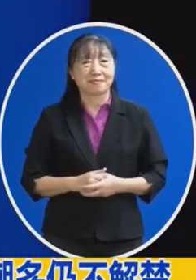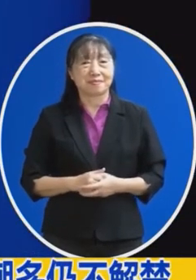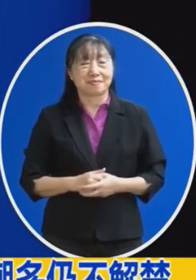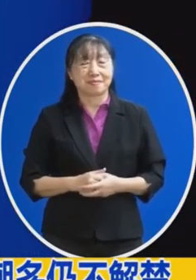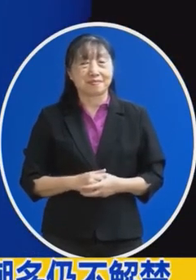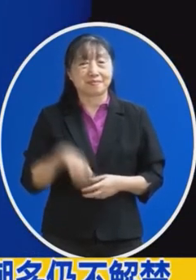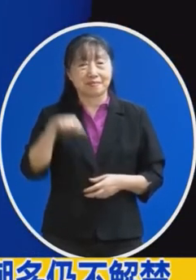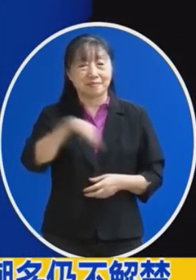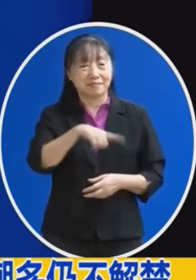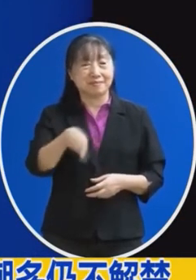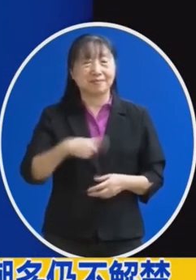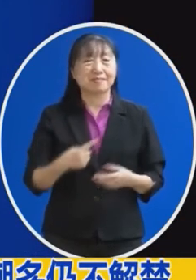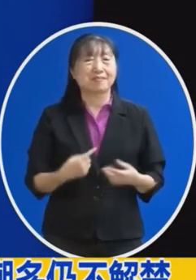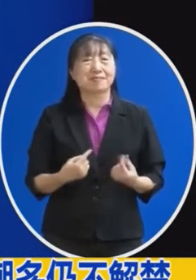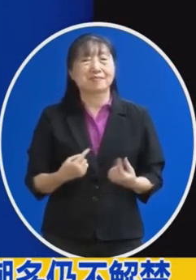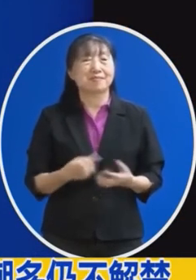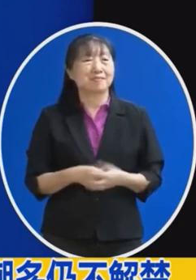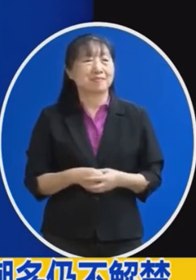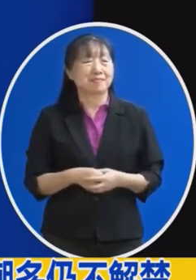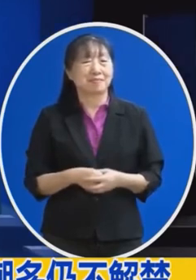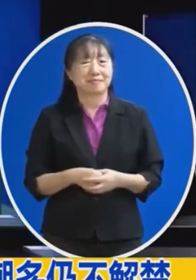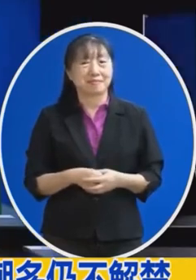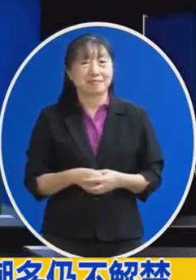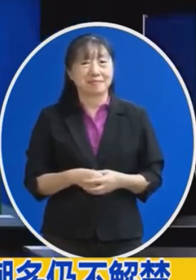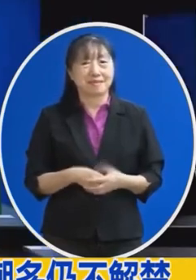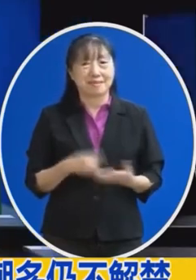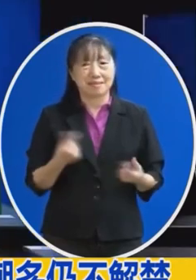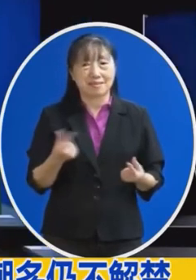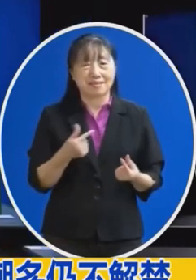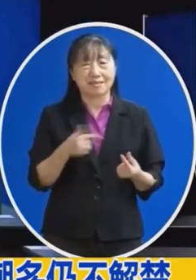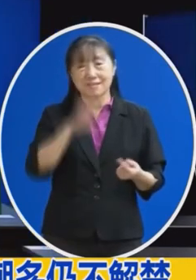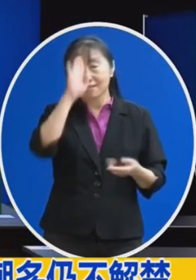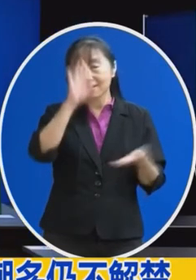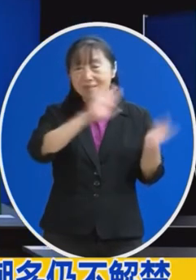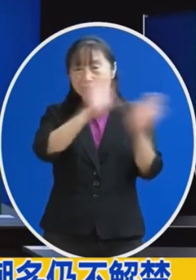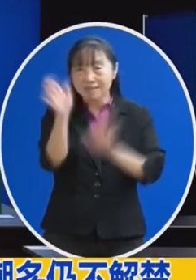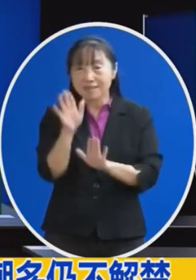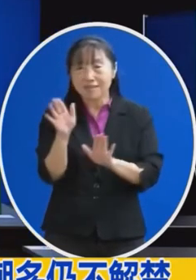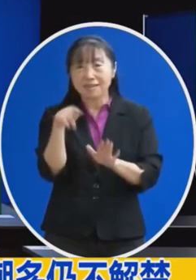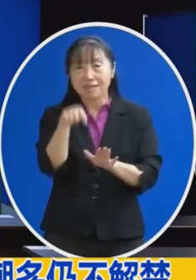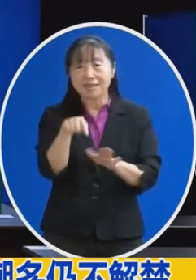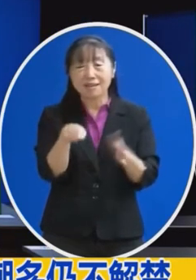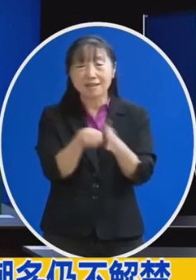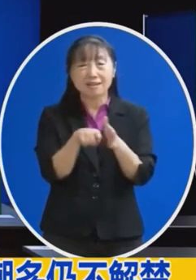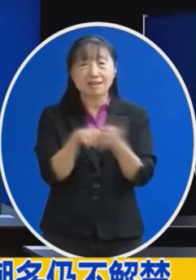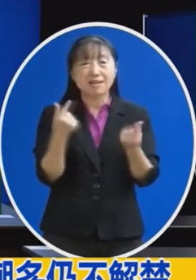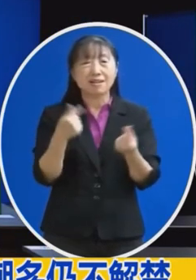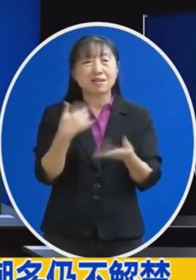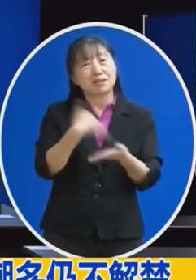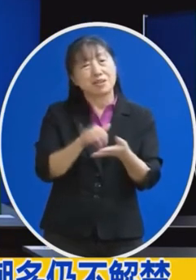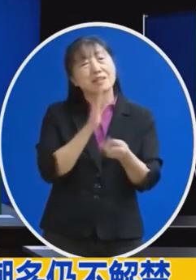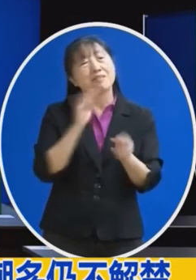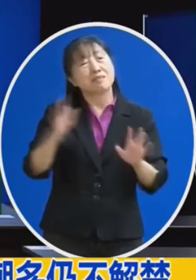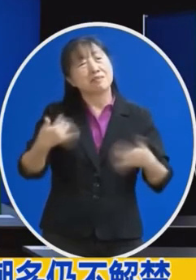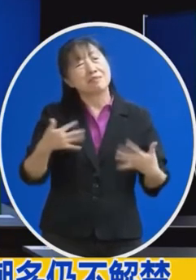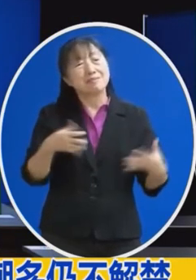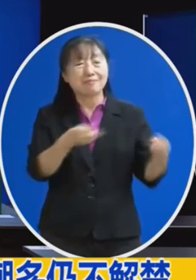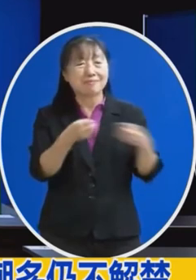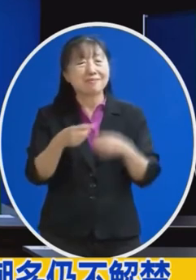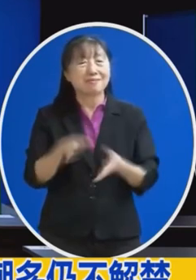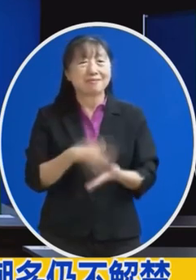我想这些都是一些你是在这种疫情紧绷的时候那大家就是轻松一下了哈。